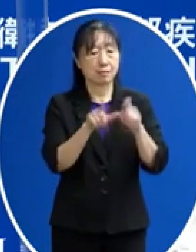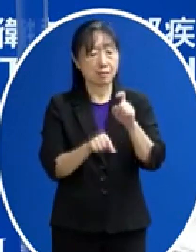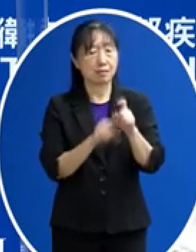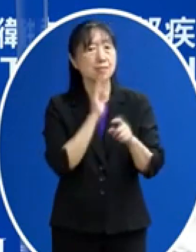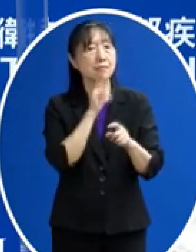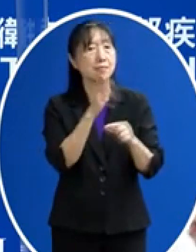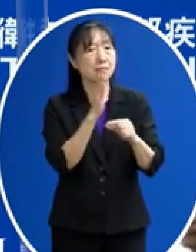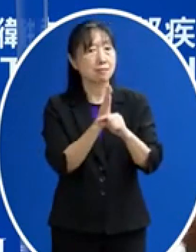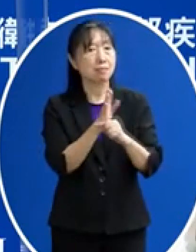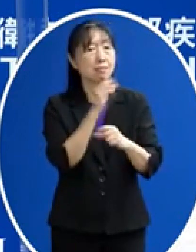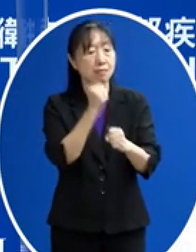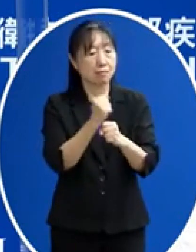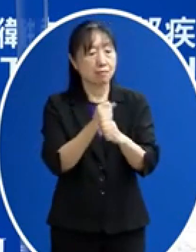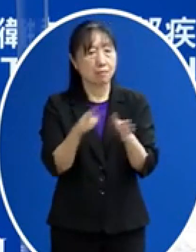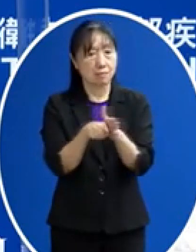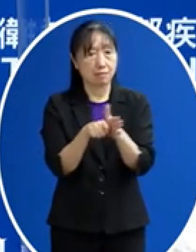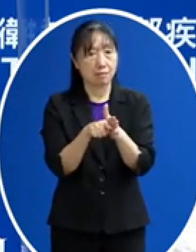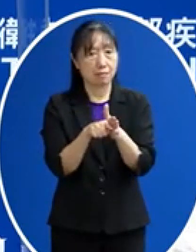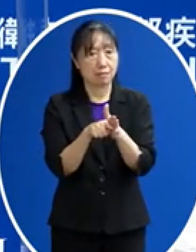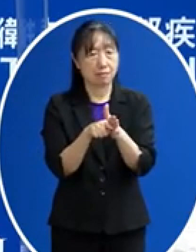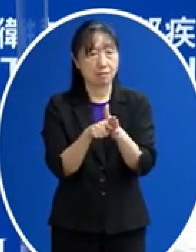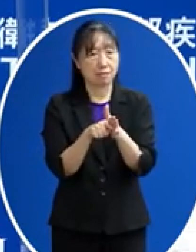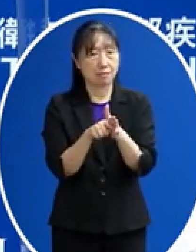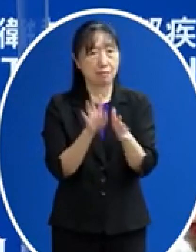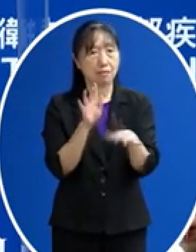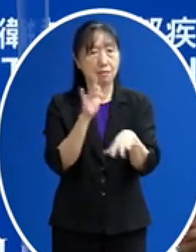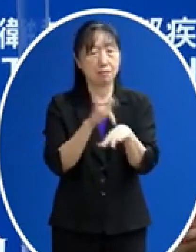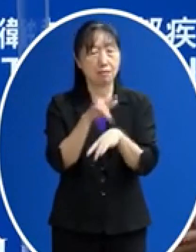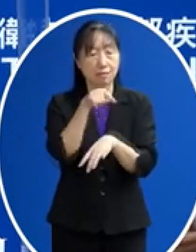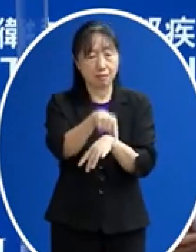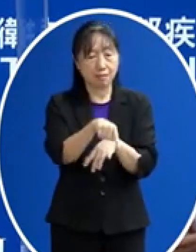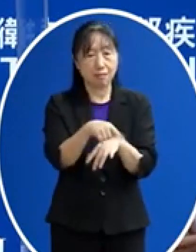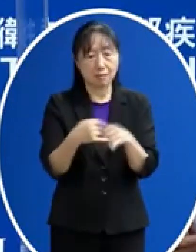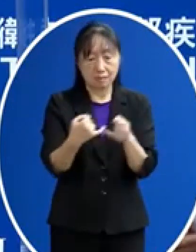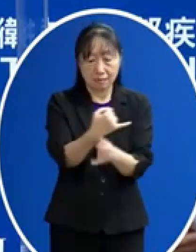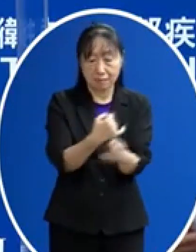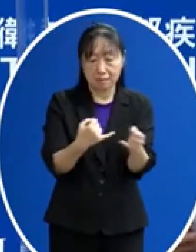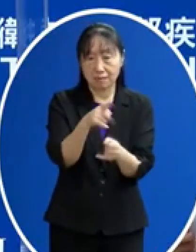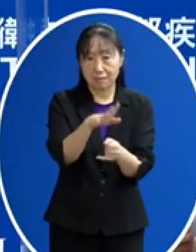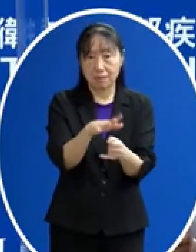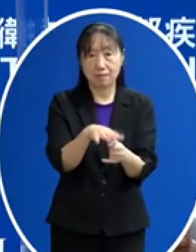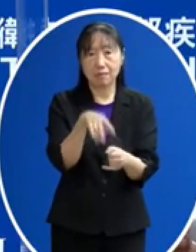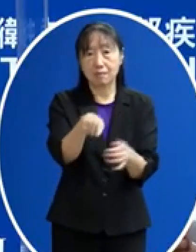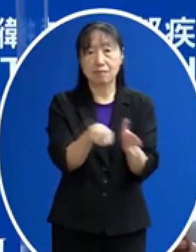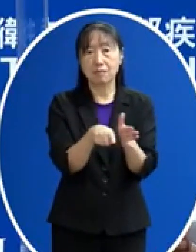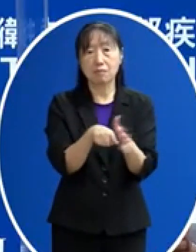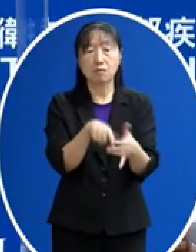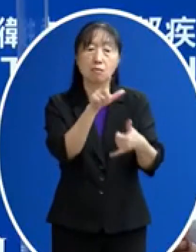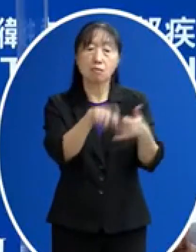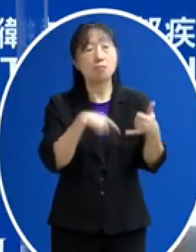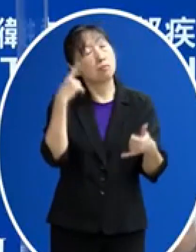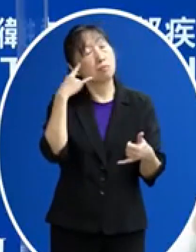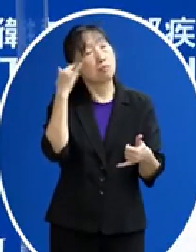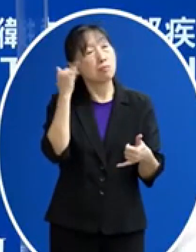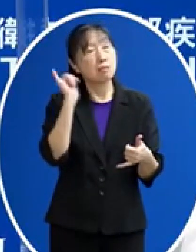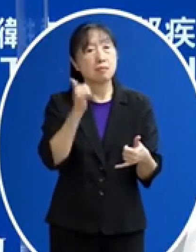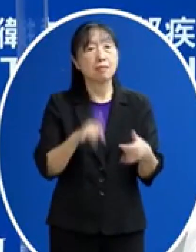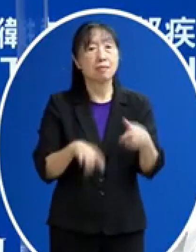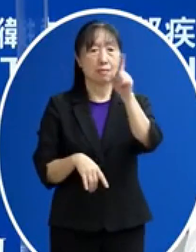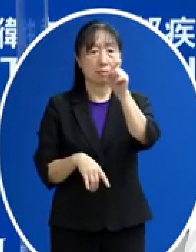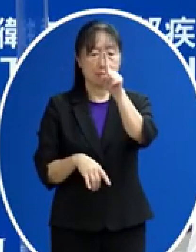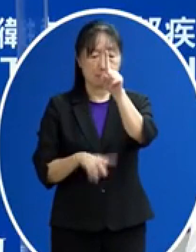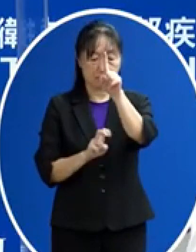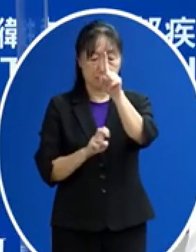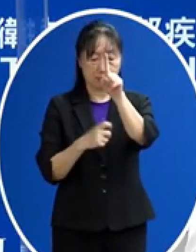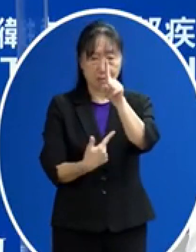10月中旬，在工作的过程中有接触到病原体，那当下没有症状。那11月26日